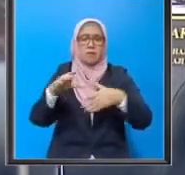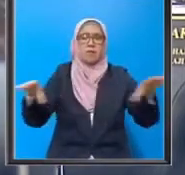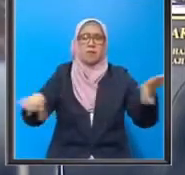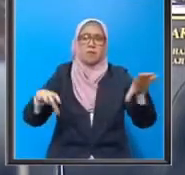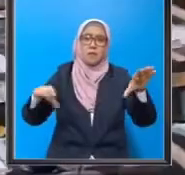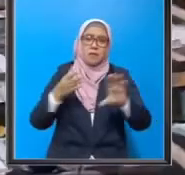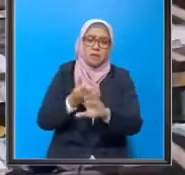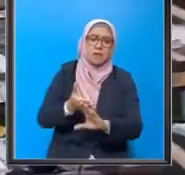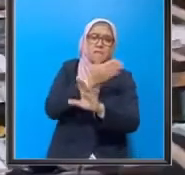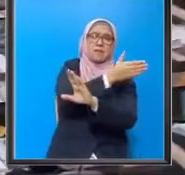Chosiyah Bromo qualiflight